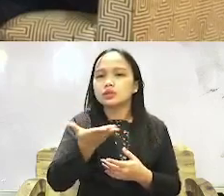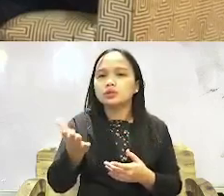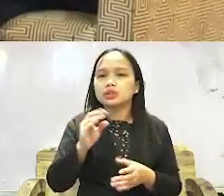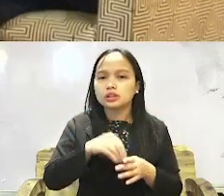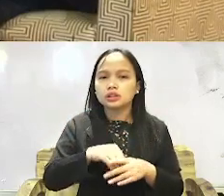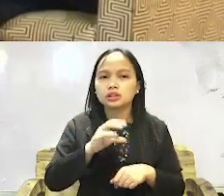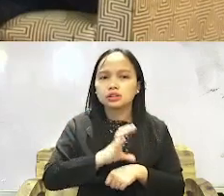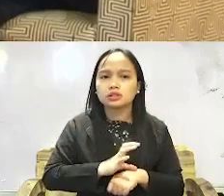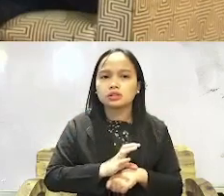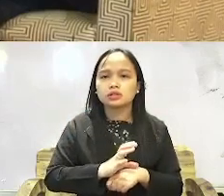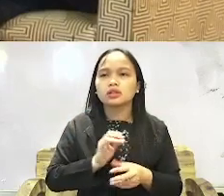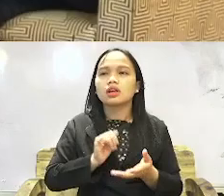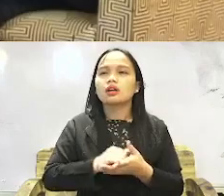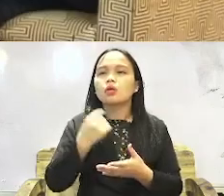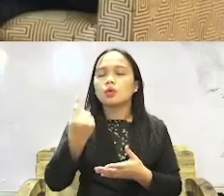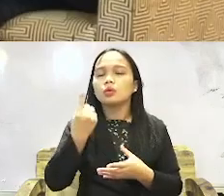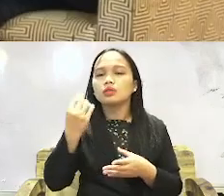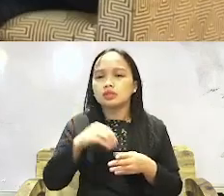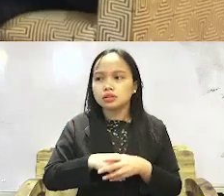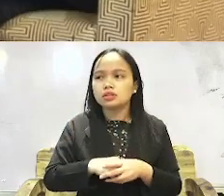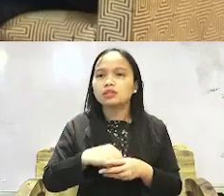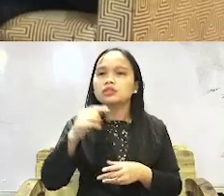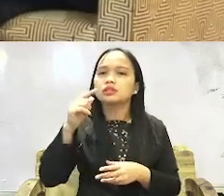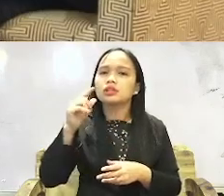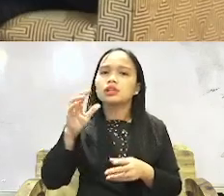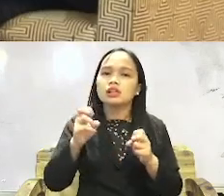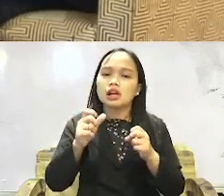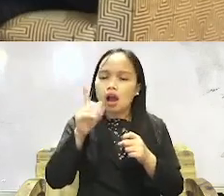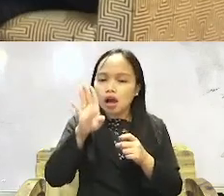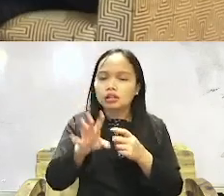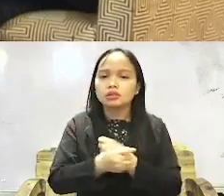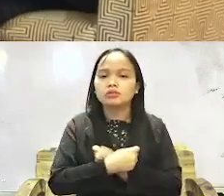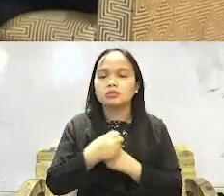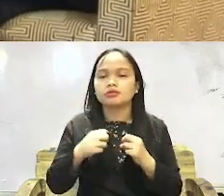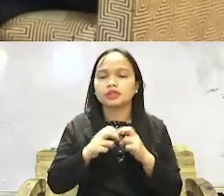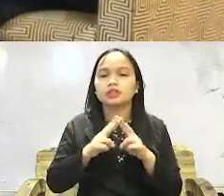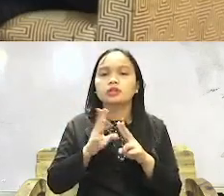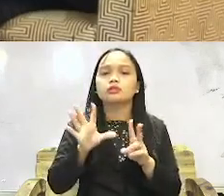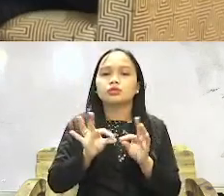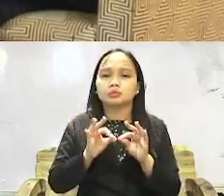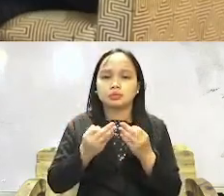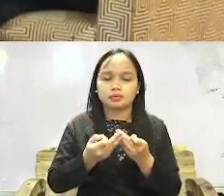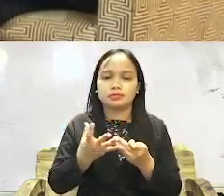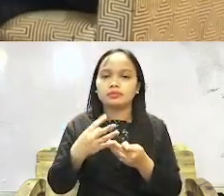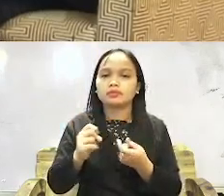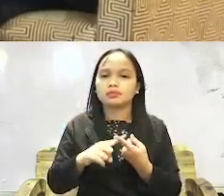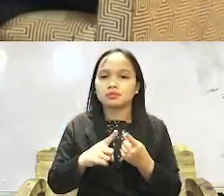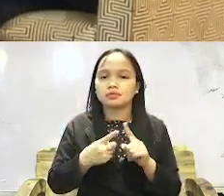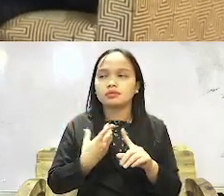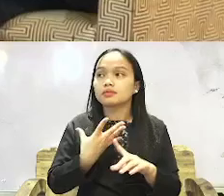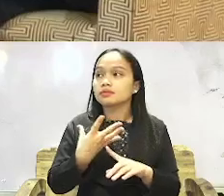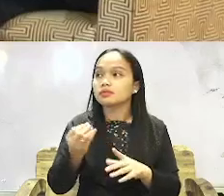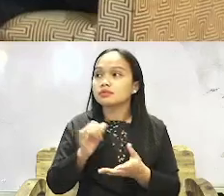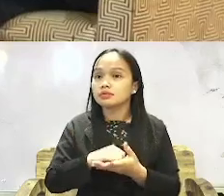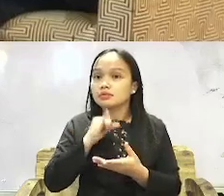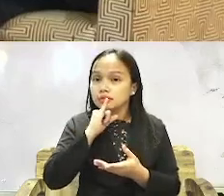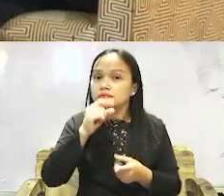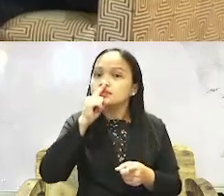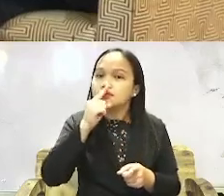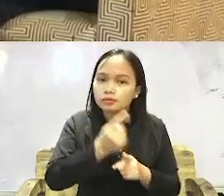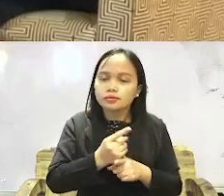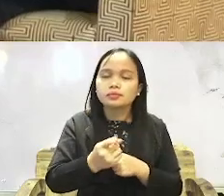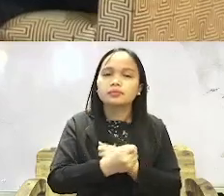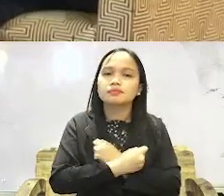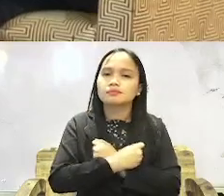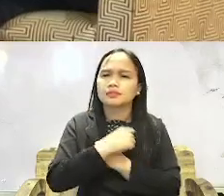ikaw ang nasa pagmamahal ng Diyos, pati yung family mo, pati yung mga kaibigan mo. And that is true love. Hindi yung